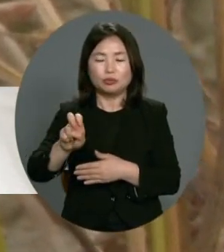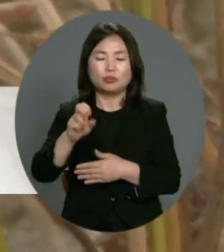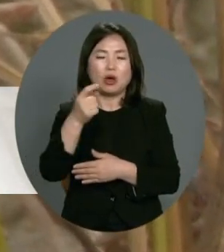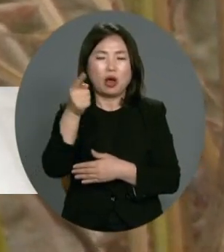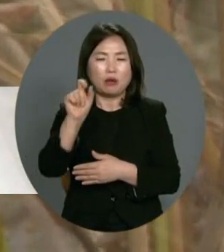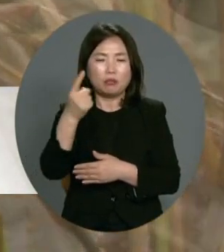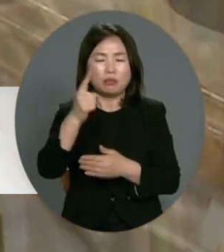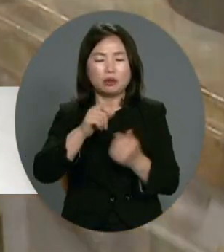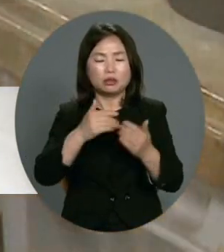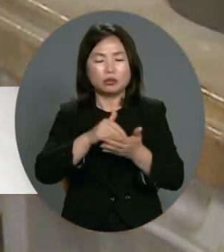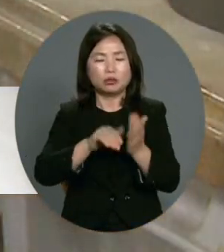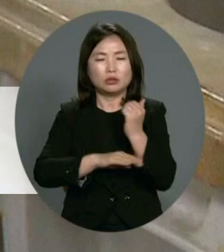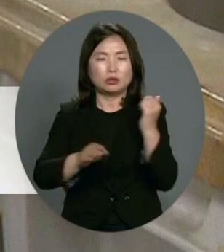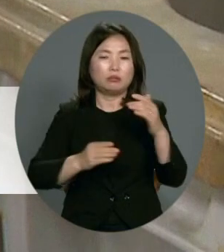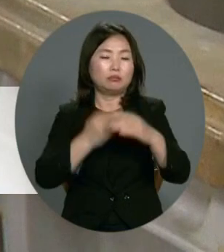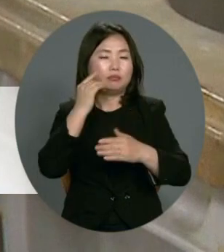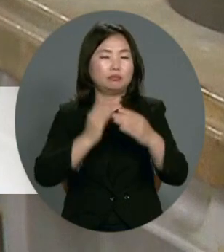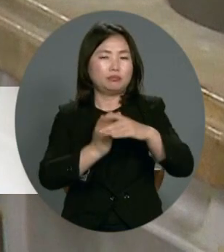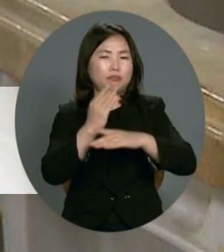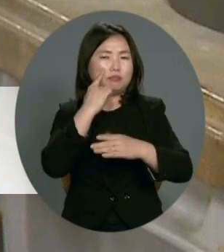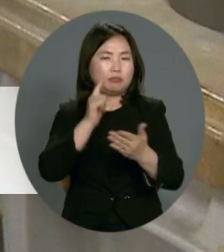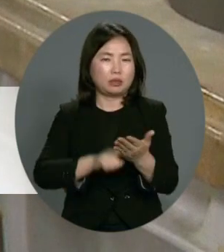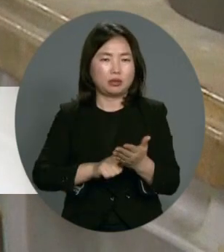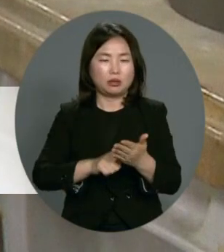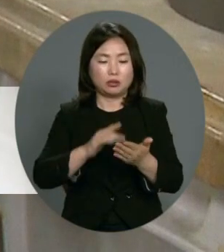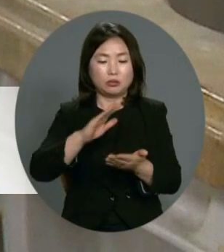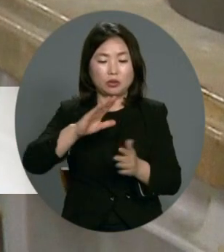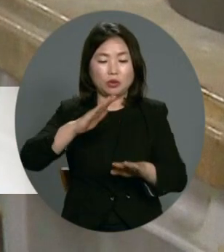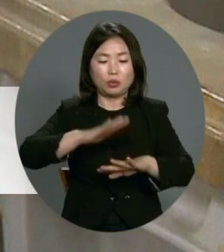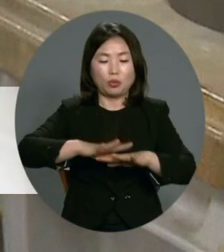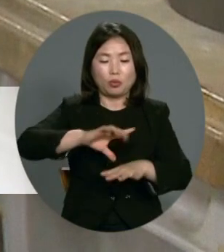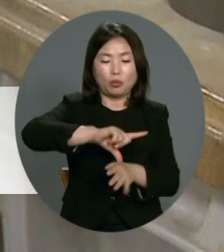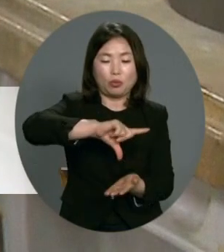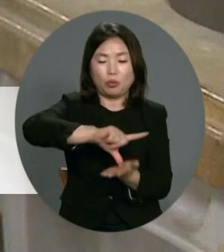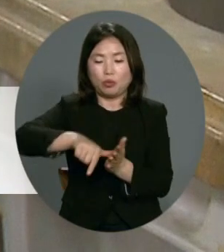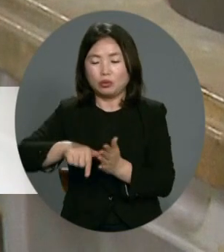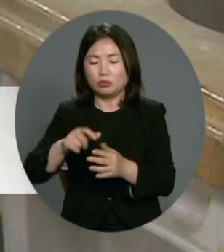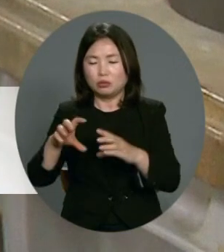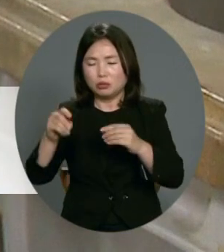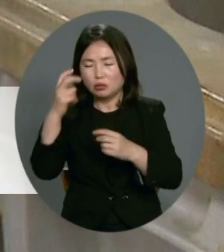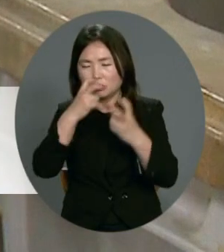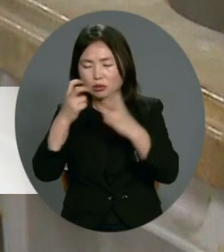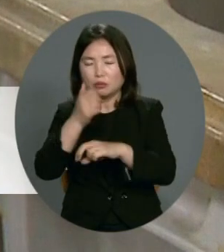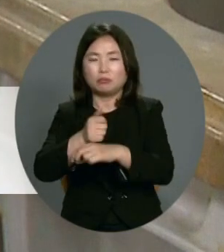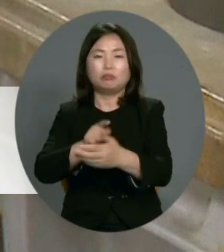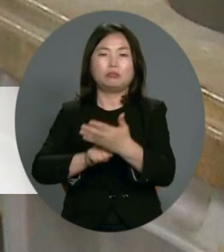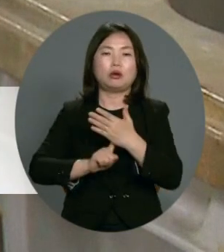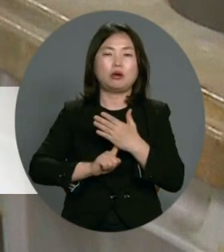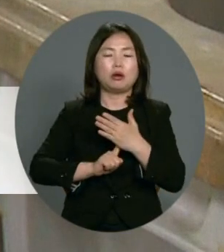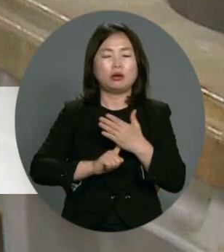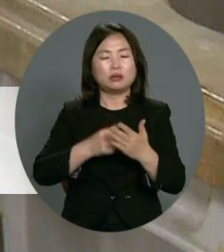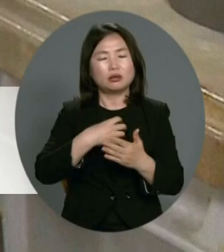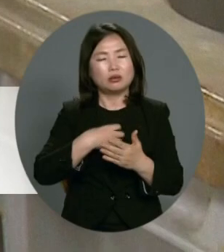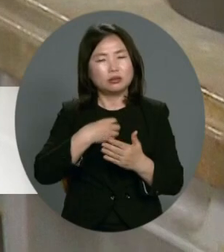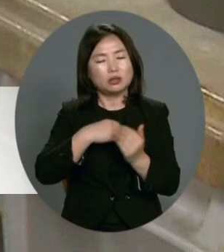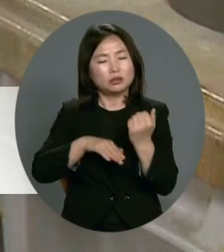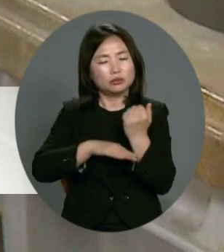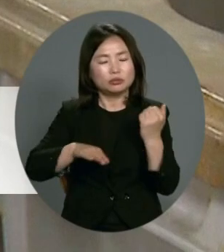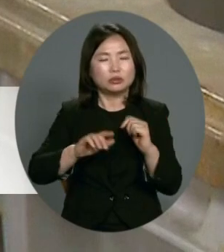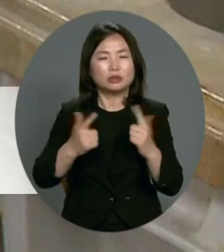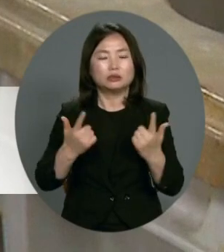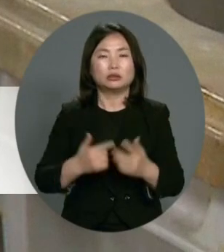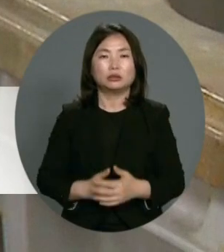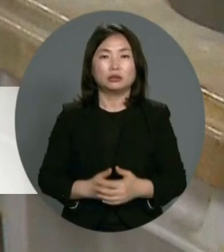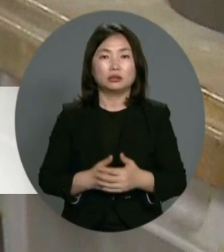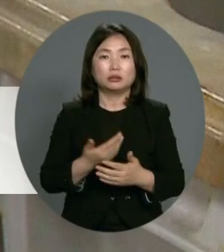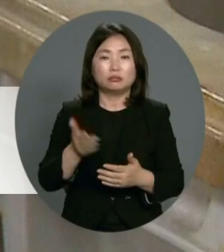큰 논란을 빚었습니다 뒤늦게 일대 농경지 전체에 대한 토양조사 결과가 나왔는데 우려할 수준은 아니라고 하는데요